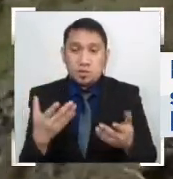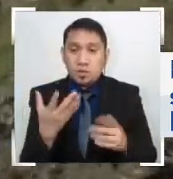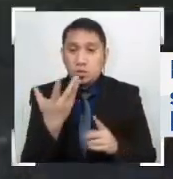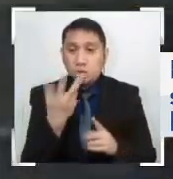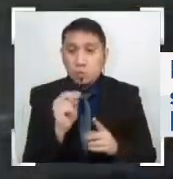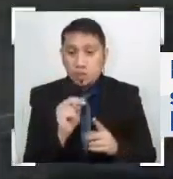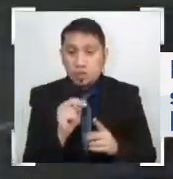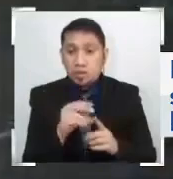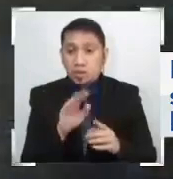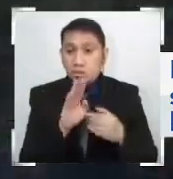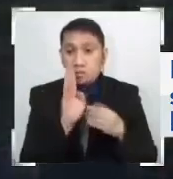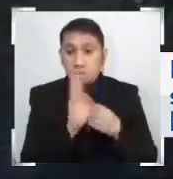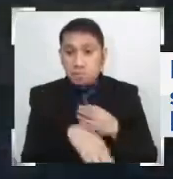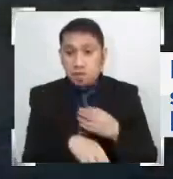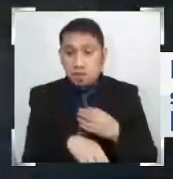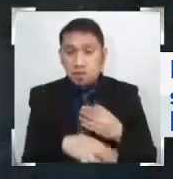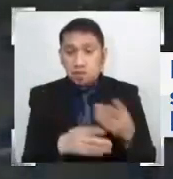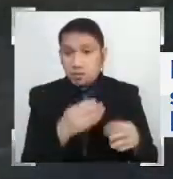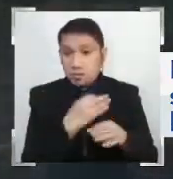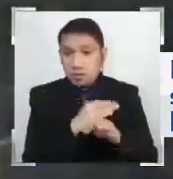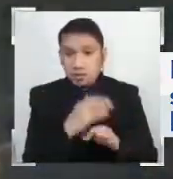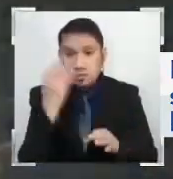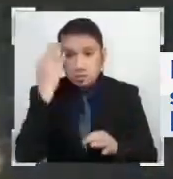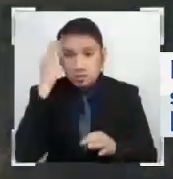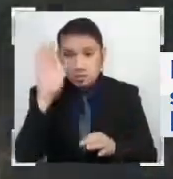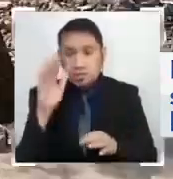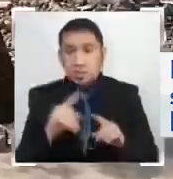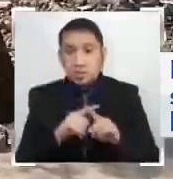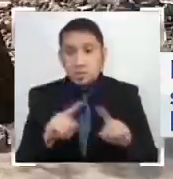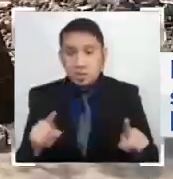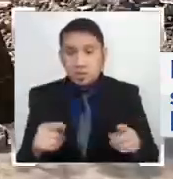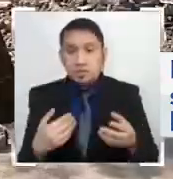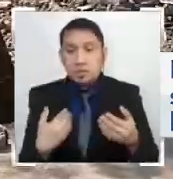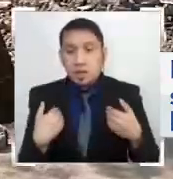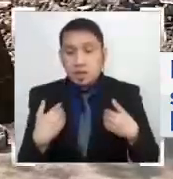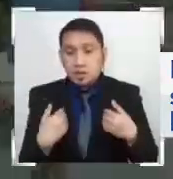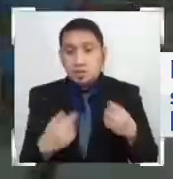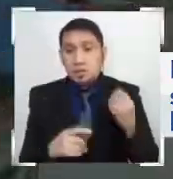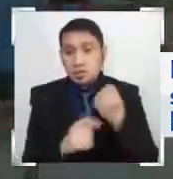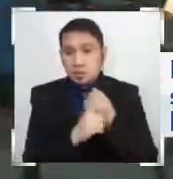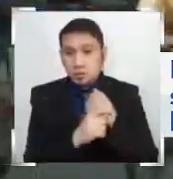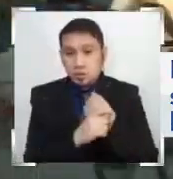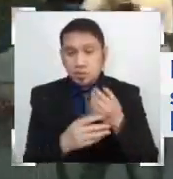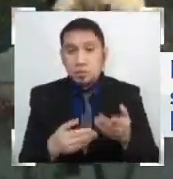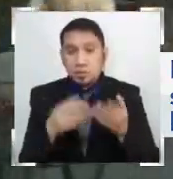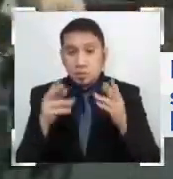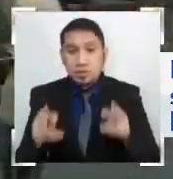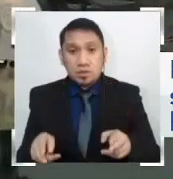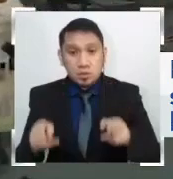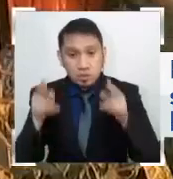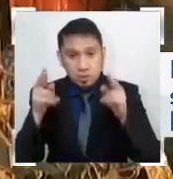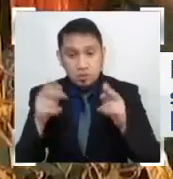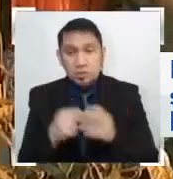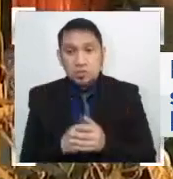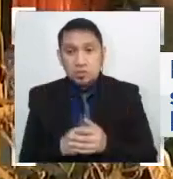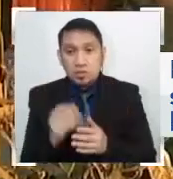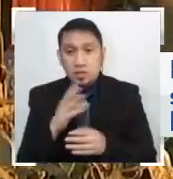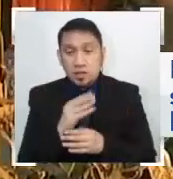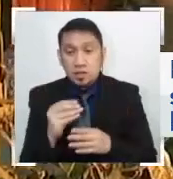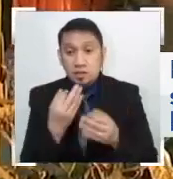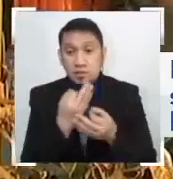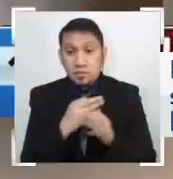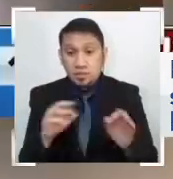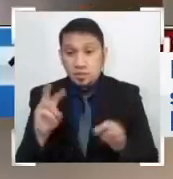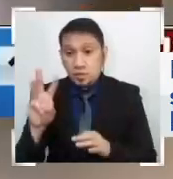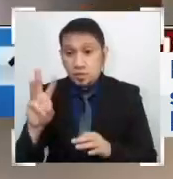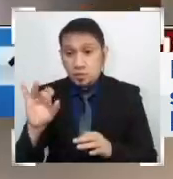maibabalik. Pansamantala, nagbibigay na sila ng mga satellite phones sa mga munisipyo. Maglalagay din ng mga free Wi-Fi sites at tawag